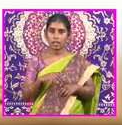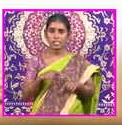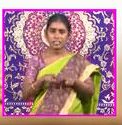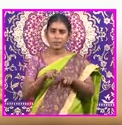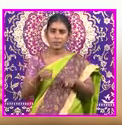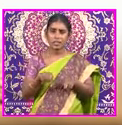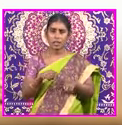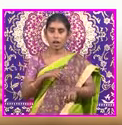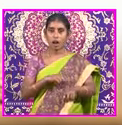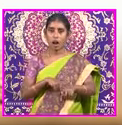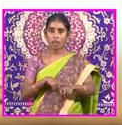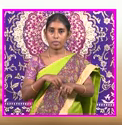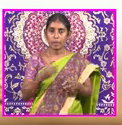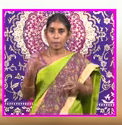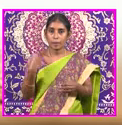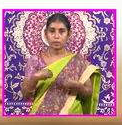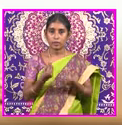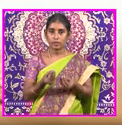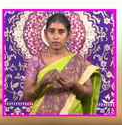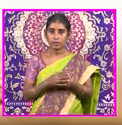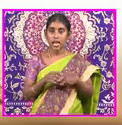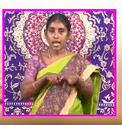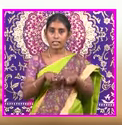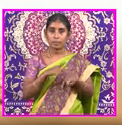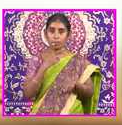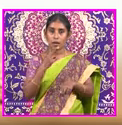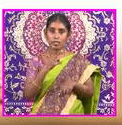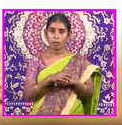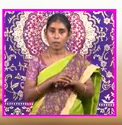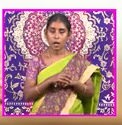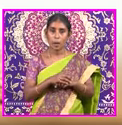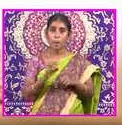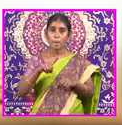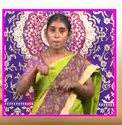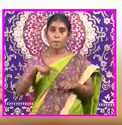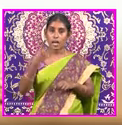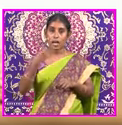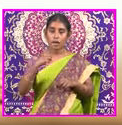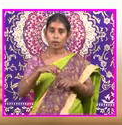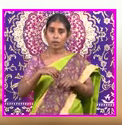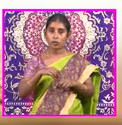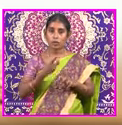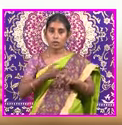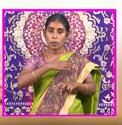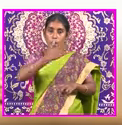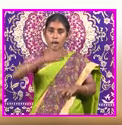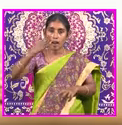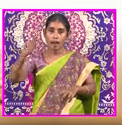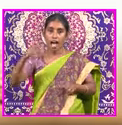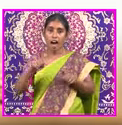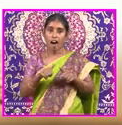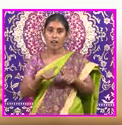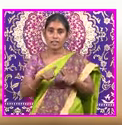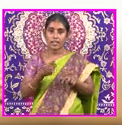எடுத்துக்கொள்ளலாம். இப்போ வீசக்கூடிய தென்மேற்கு பருவக்காற்றுக்கு இடையூறாக அமைந்துள்ளது மேற்கு தொடர்ச்சி மலை, அதாவது அந்த காற்று